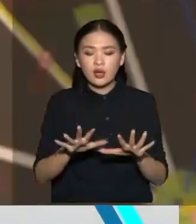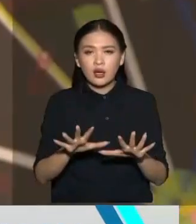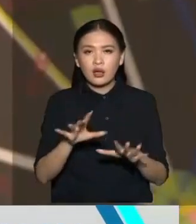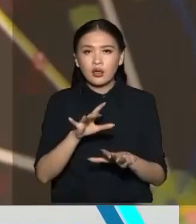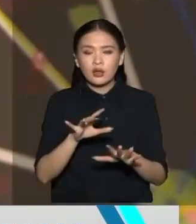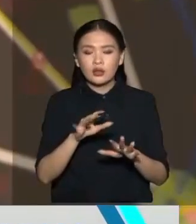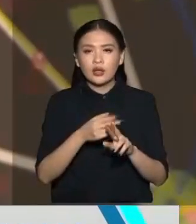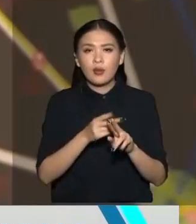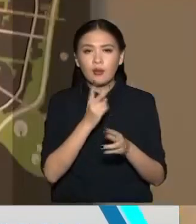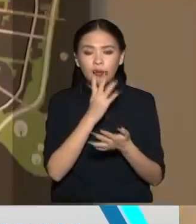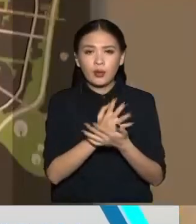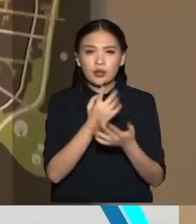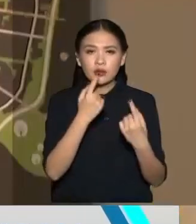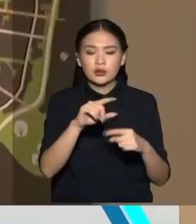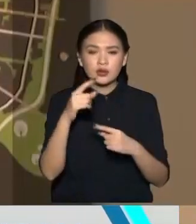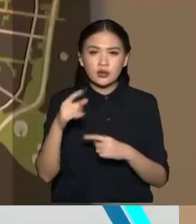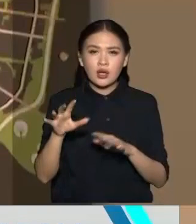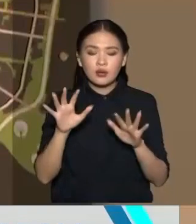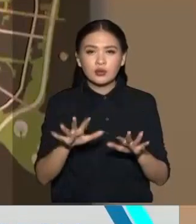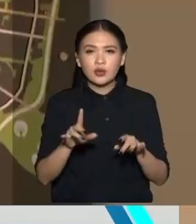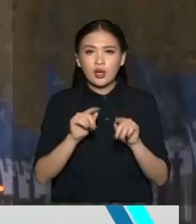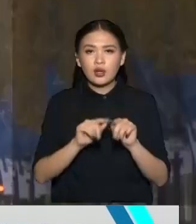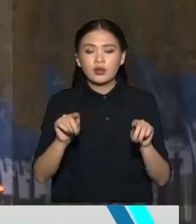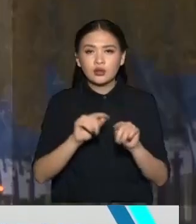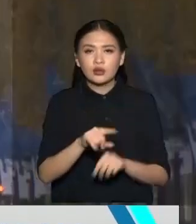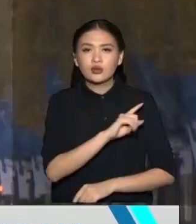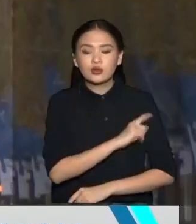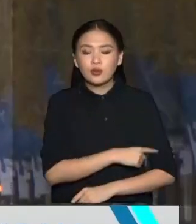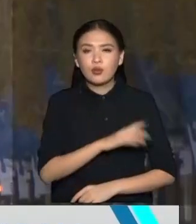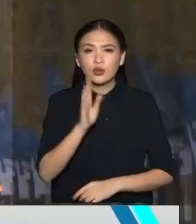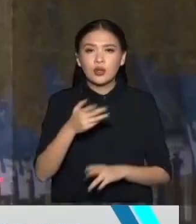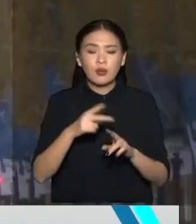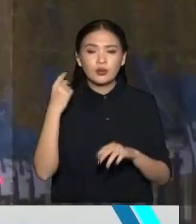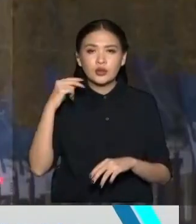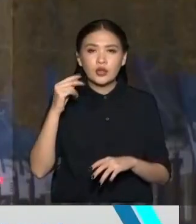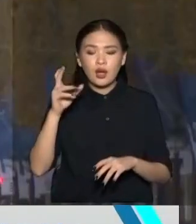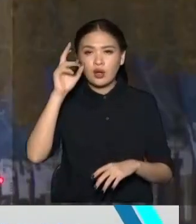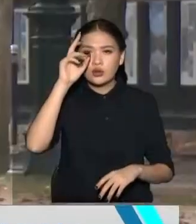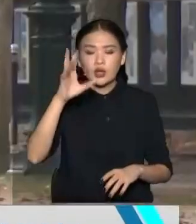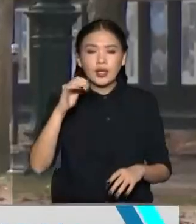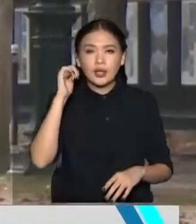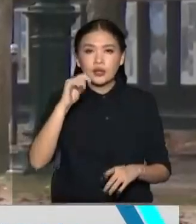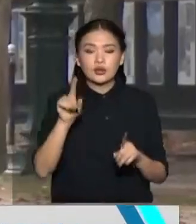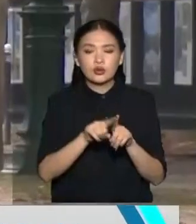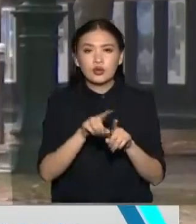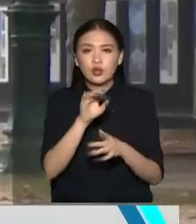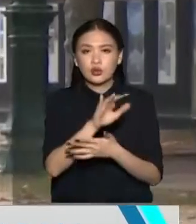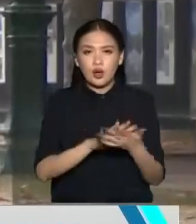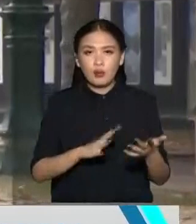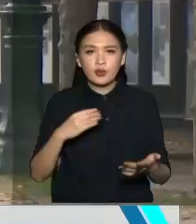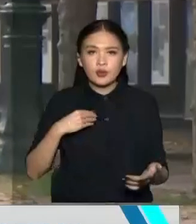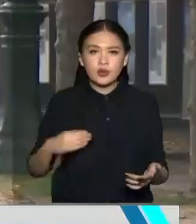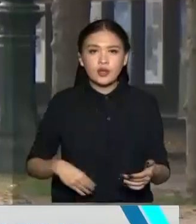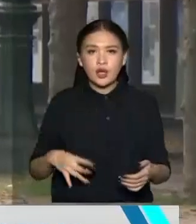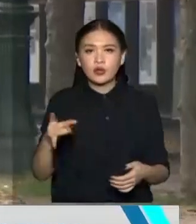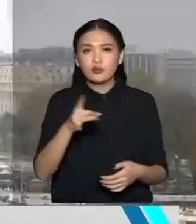кәсіпорындар, басқа да құрал жабдықтарды шығаруға мүмкіншілік болады. Президенттің мемлекеттік сапары ертең де жалғасады. Франция Республикасының